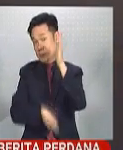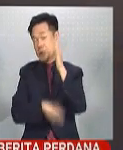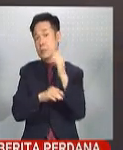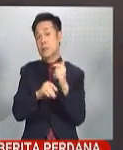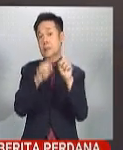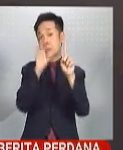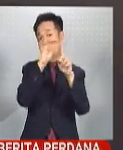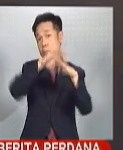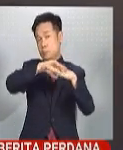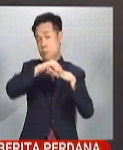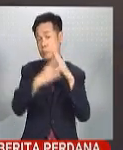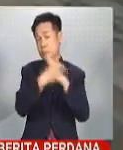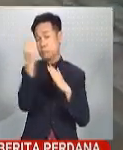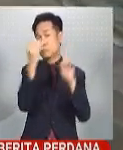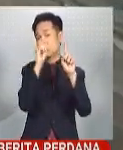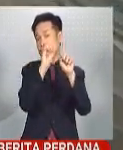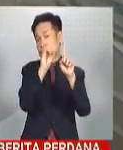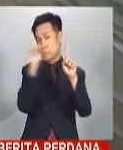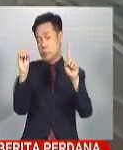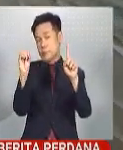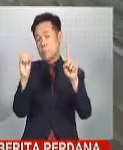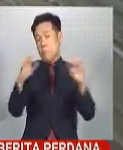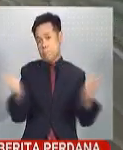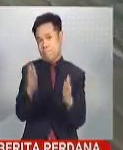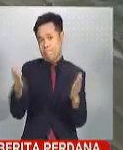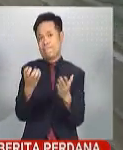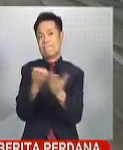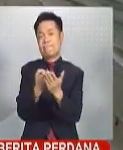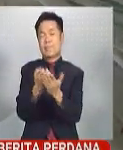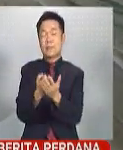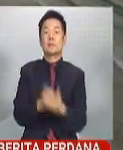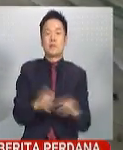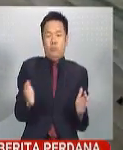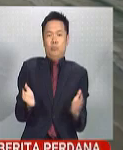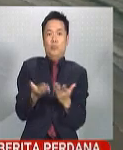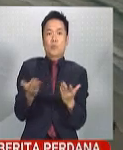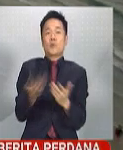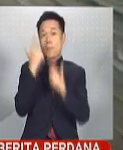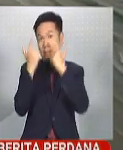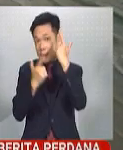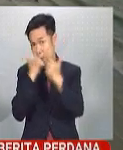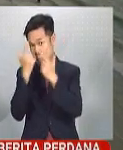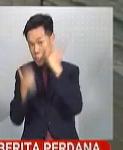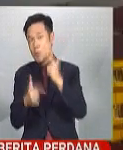pakej rangsangan ekonomi. Ia dilihat berupaya menggalakkan pelancongan domestik.